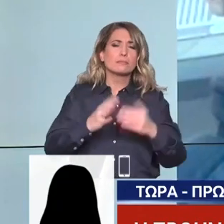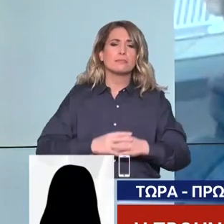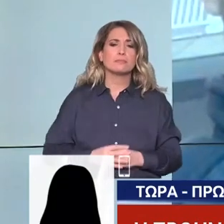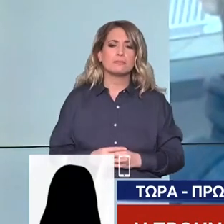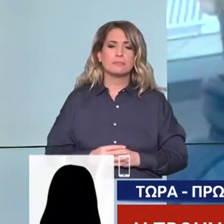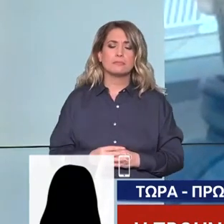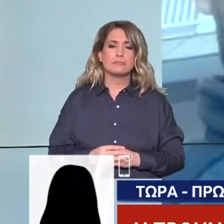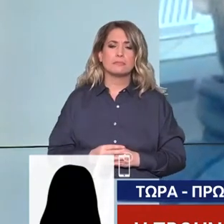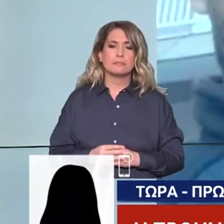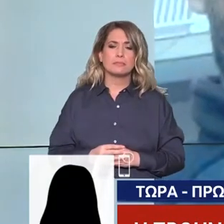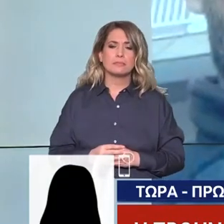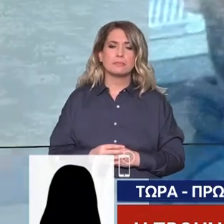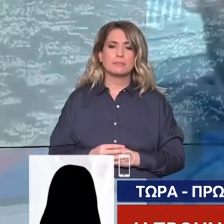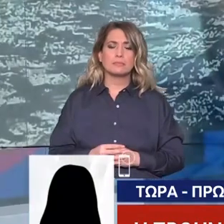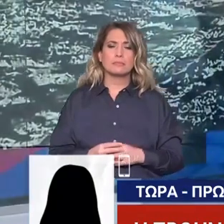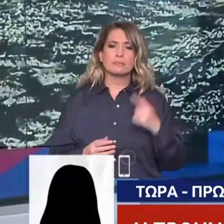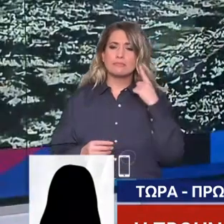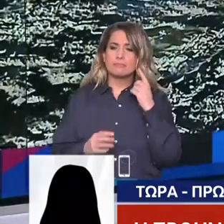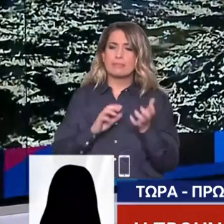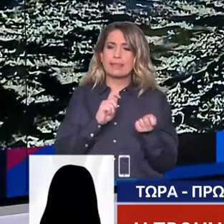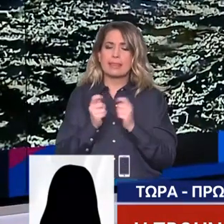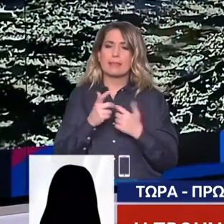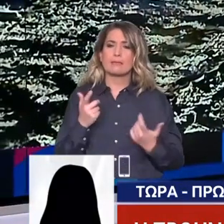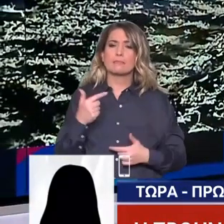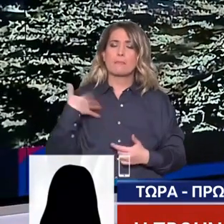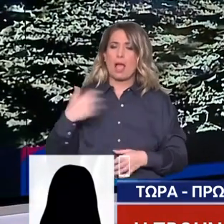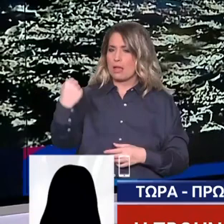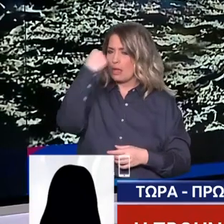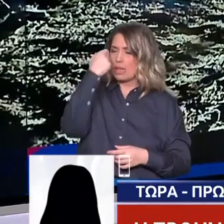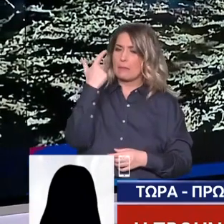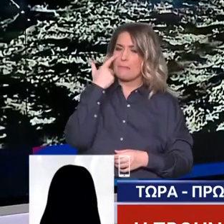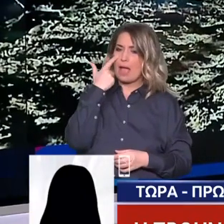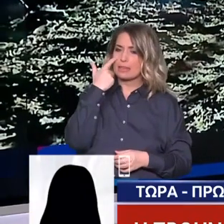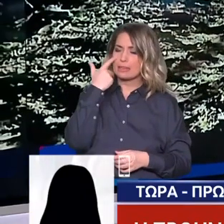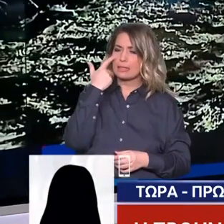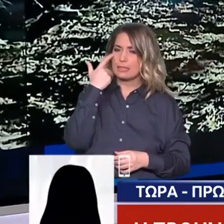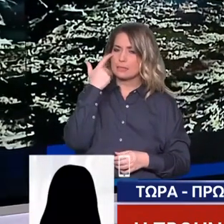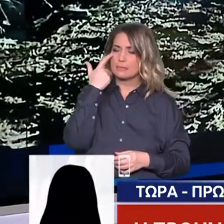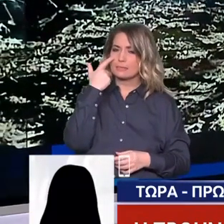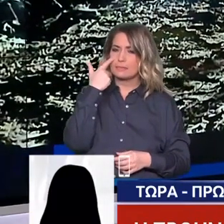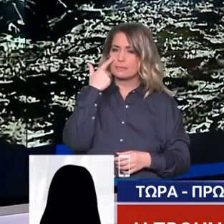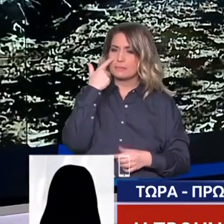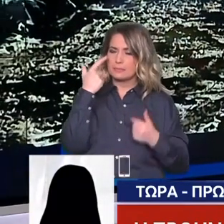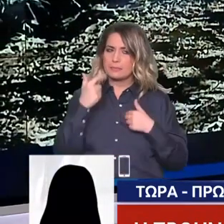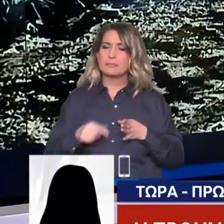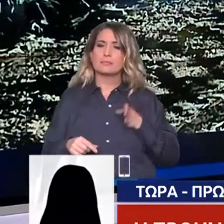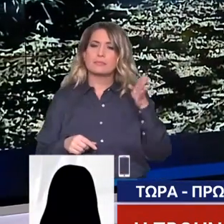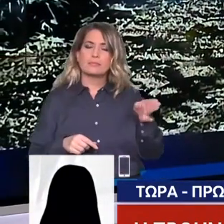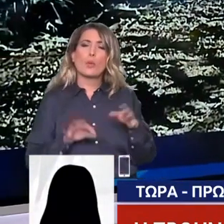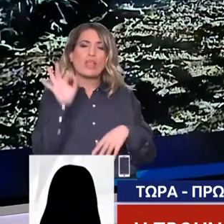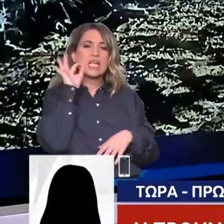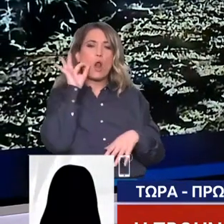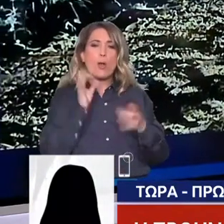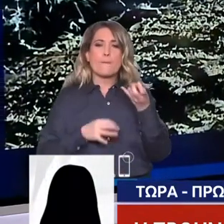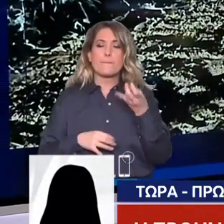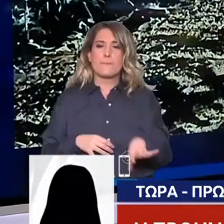Ωραία. Ένα στην Πολύχνη. Τότε με είχε χτυπήσει το μάτι. Απλώς το τμήμα της Πολύχνης ανήκει